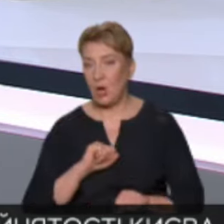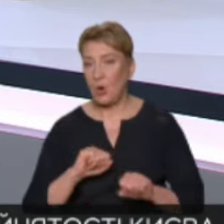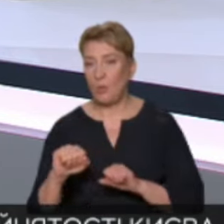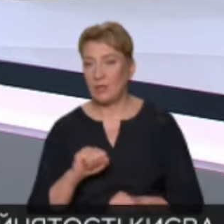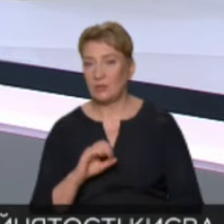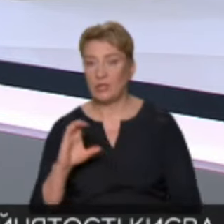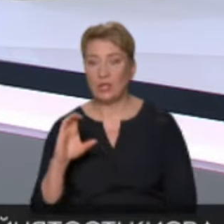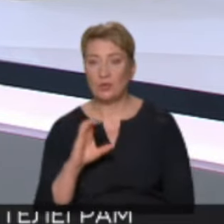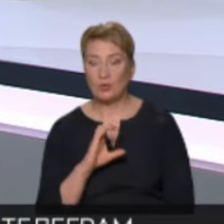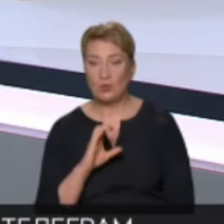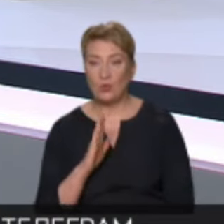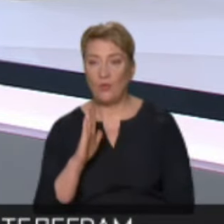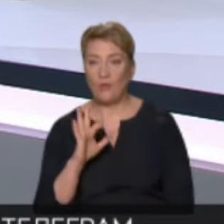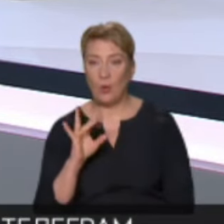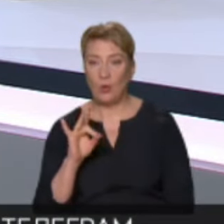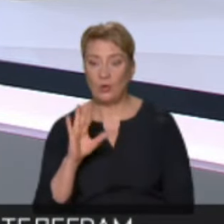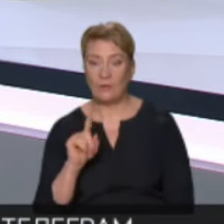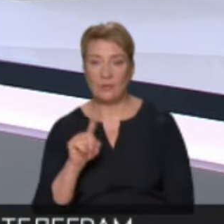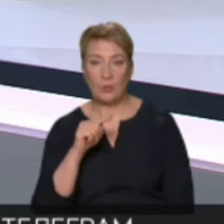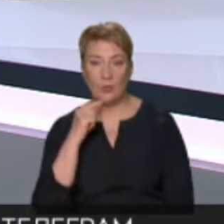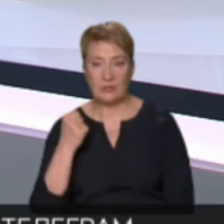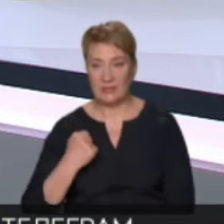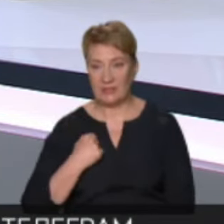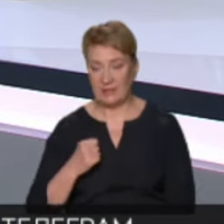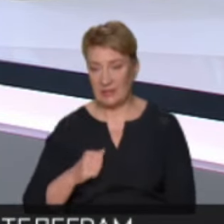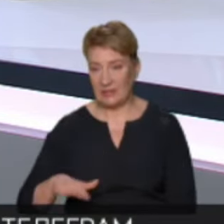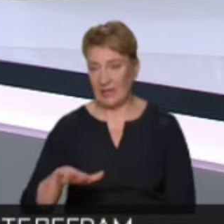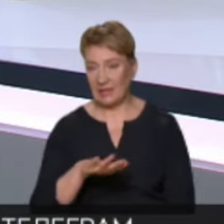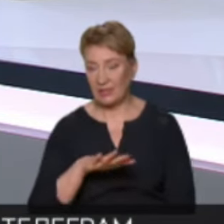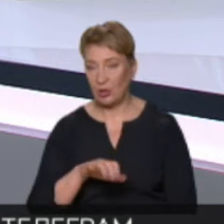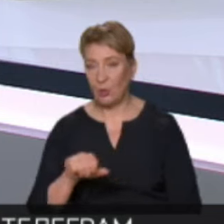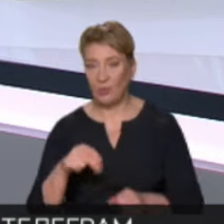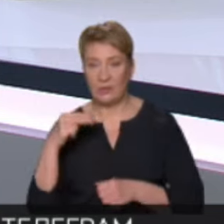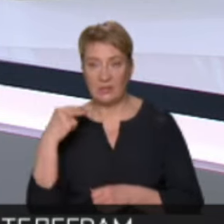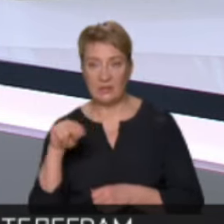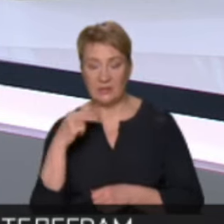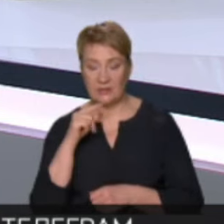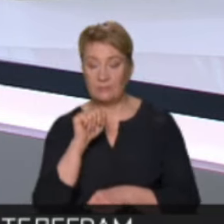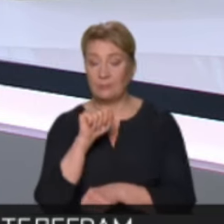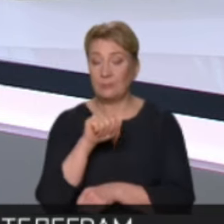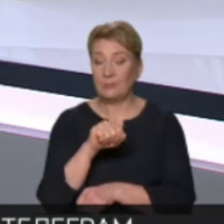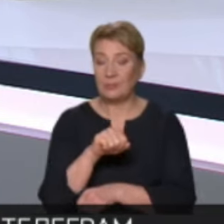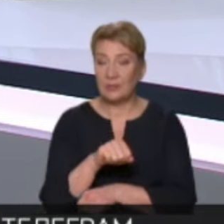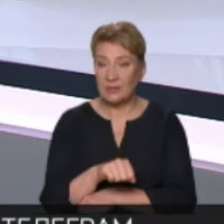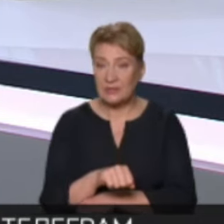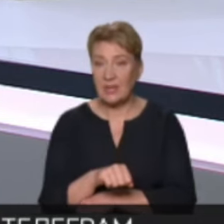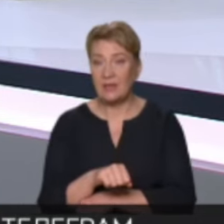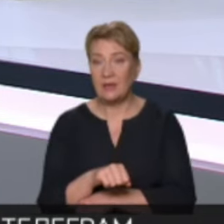робили? Для того, аби російські солдати на території окупованої Запоріжщини прихилилися до праху Суворова,